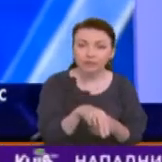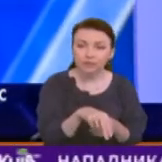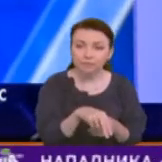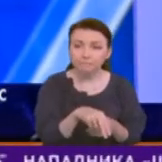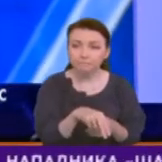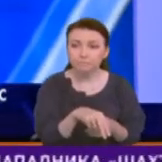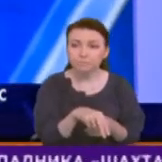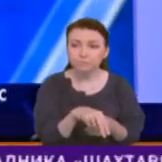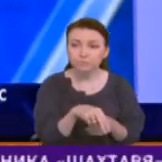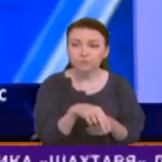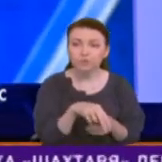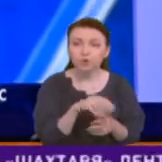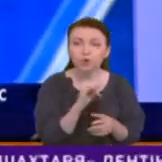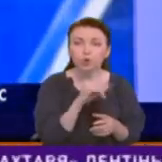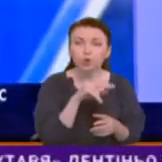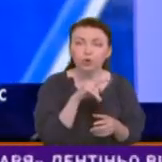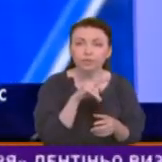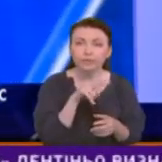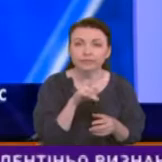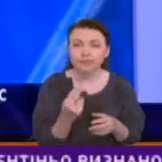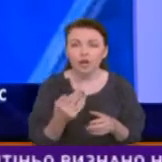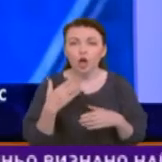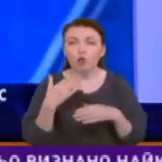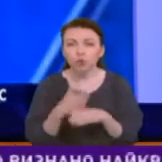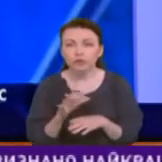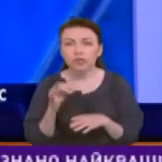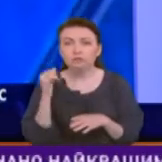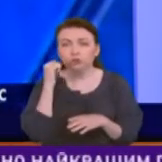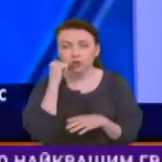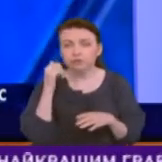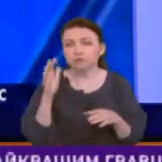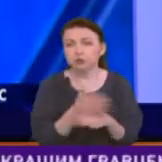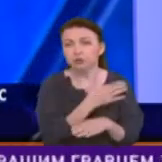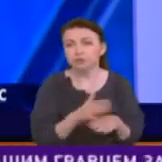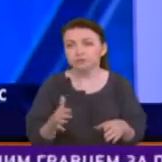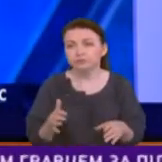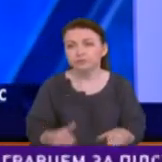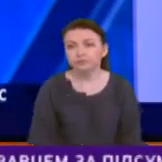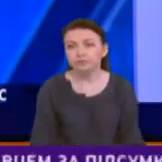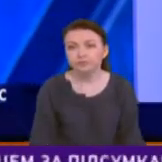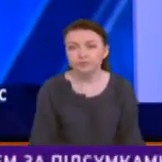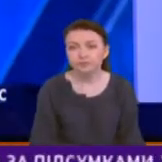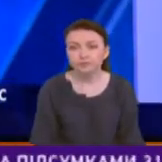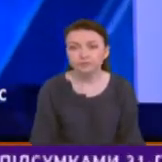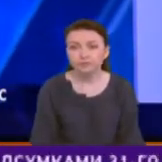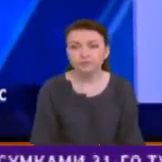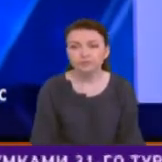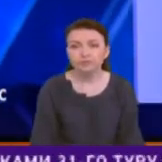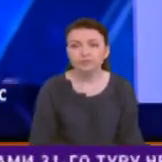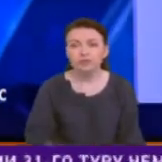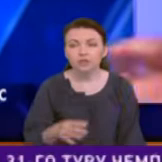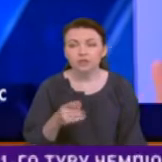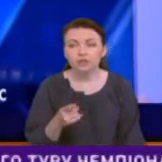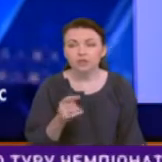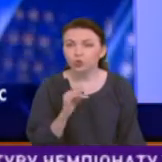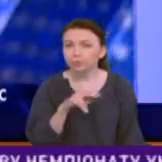ОАПЦшників. Да, да, ОАПЦшників, розкольників і москалів. А розкольники тобто, це хто? Ну, ті ж і КП. КП це роко. Тобто,